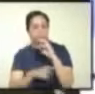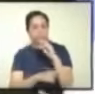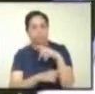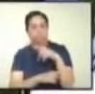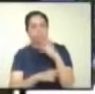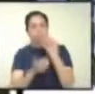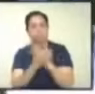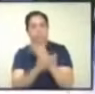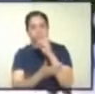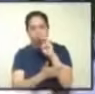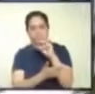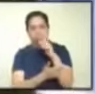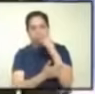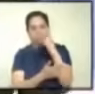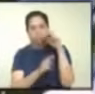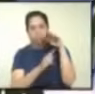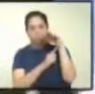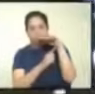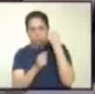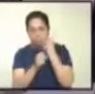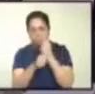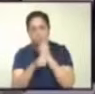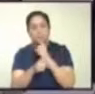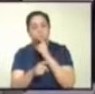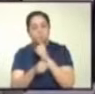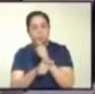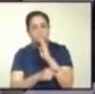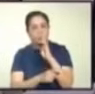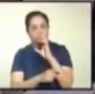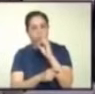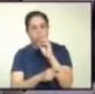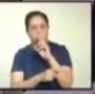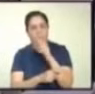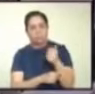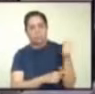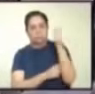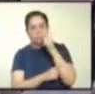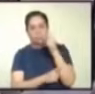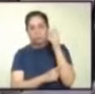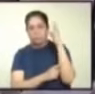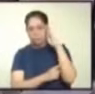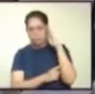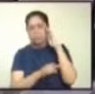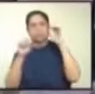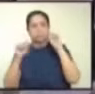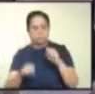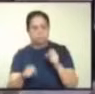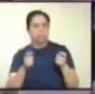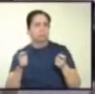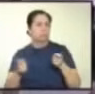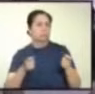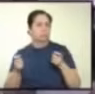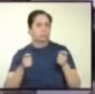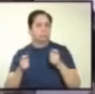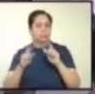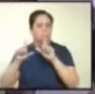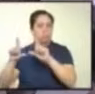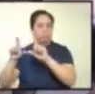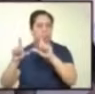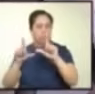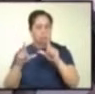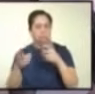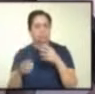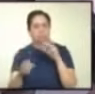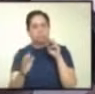ang isang chopper. Pagtitiyak ni Bucor Chief Director General Gerald Bantag, kaya nilang i-handle ang mga convicted sa